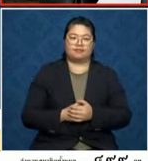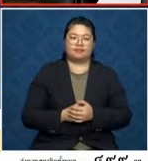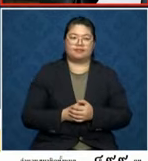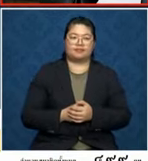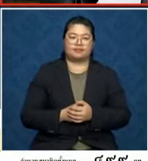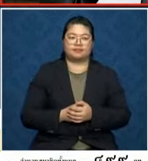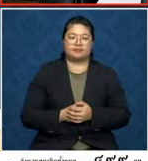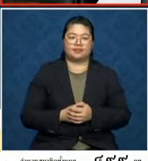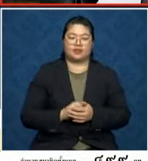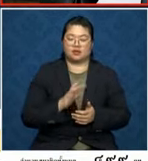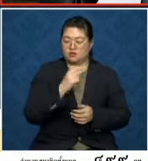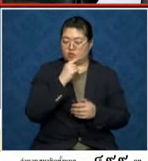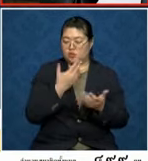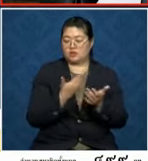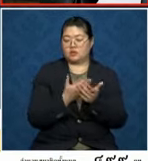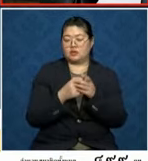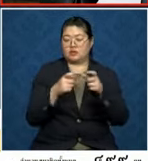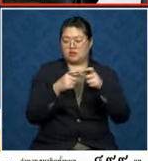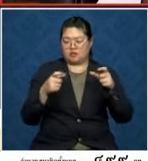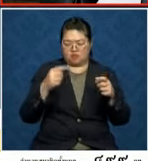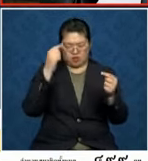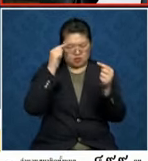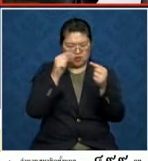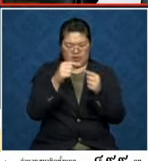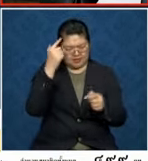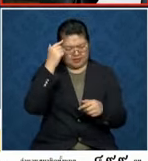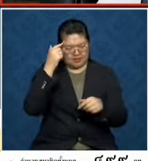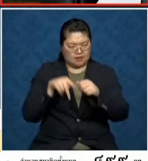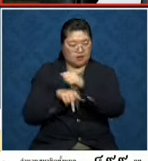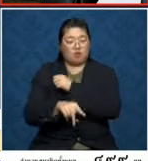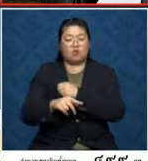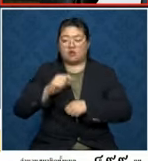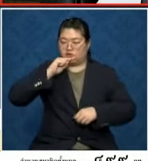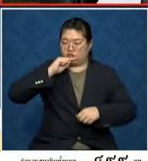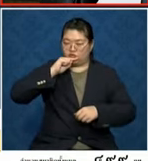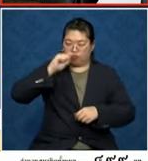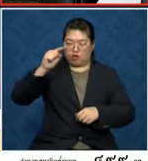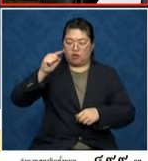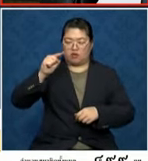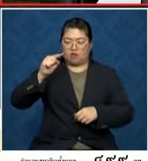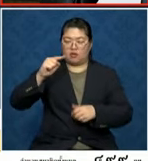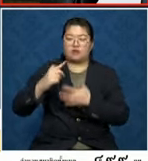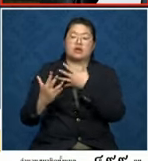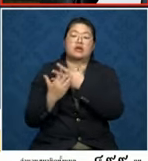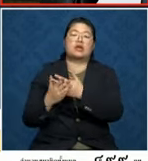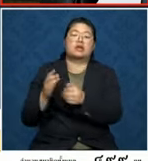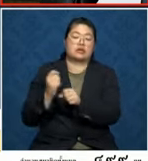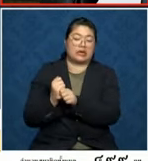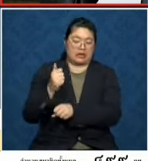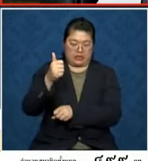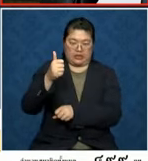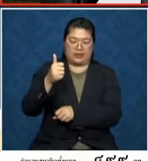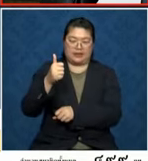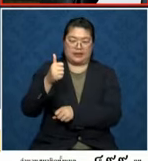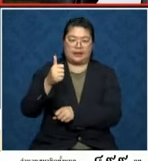และก็หากพิสูจน์ได้ว่าการออกเช็คเนี่ยมีเจตนาช่อโกงก็สามารถที่จะฟ้องคดีแพ่งได้อยู่แล้วคดีอาญาได้อยู่แล้วนะครับจึงไม่จำ